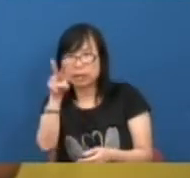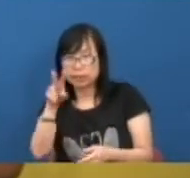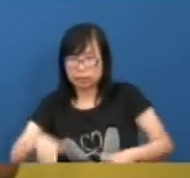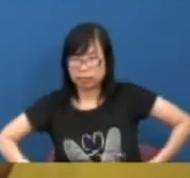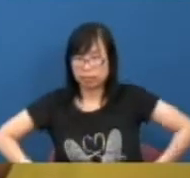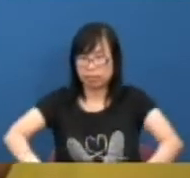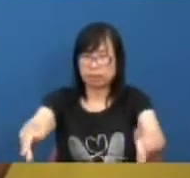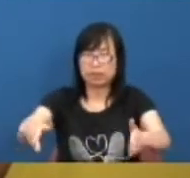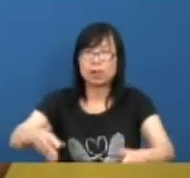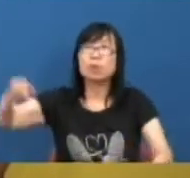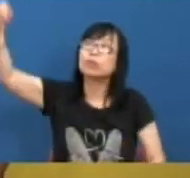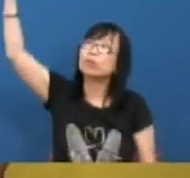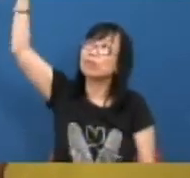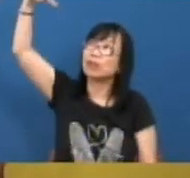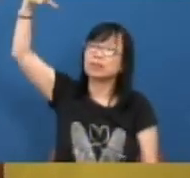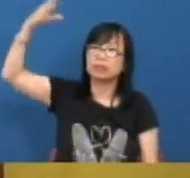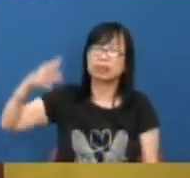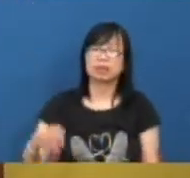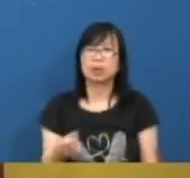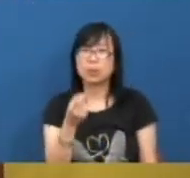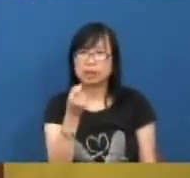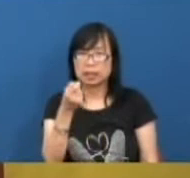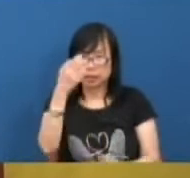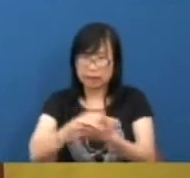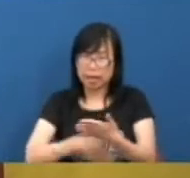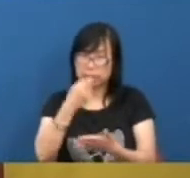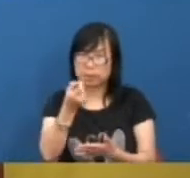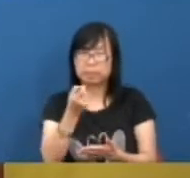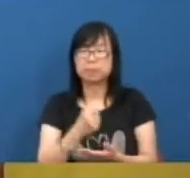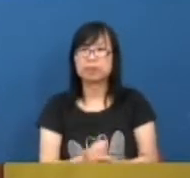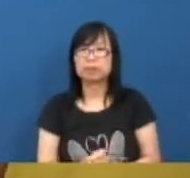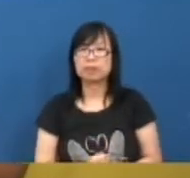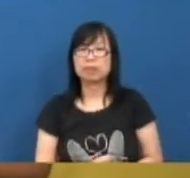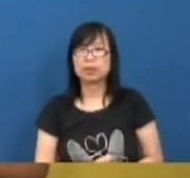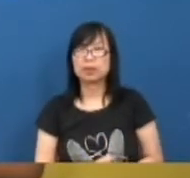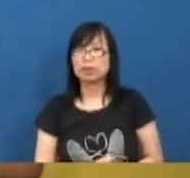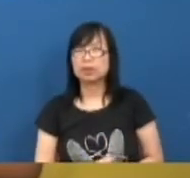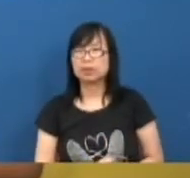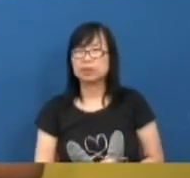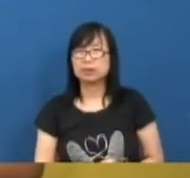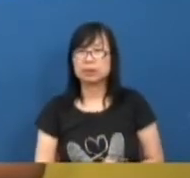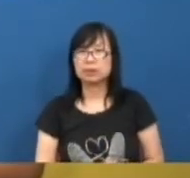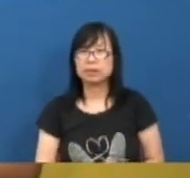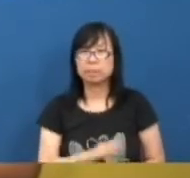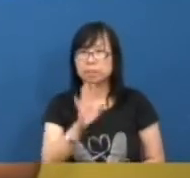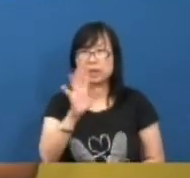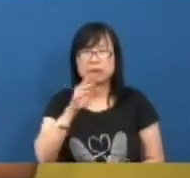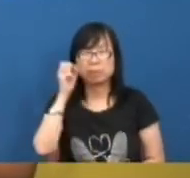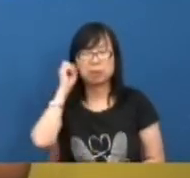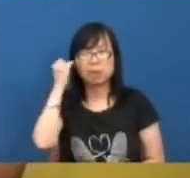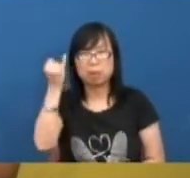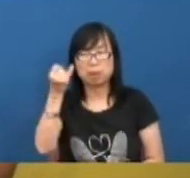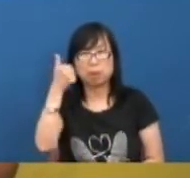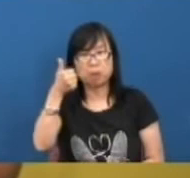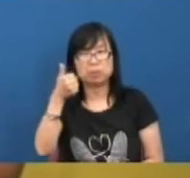咧個陽光嘅日照咧係輕微減低咗嘅。咁呢個係唔係一個理想嘅一個規劃咯？咁